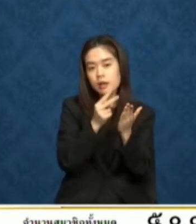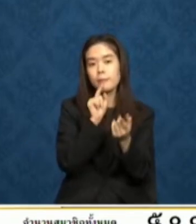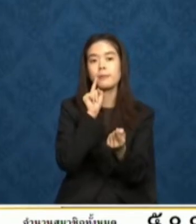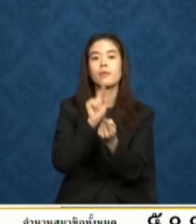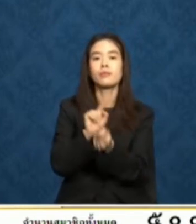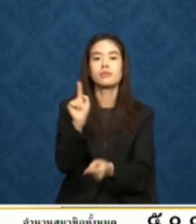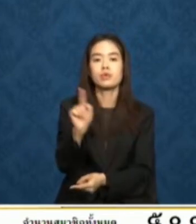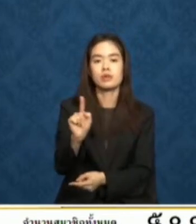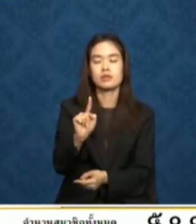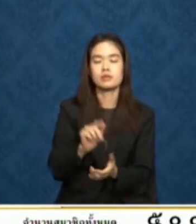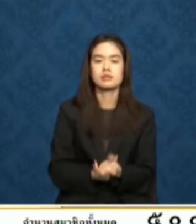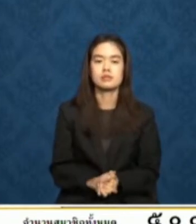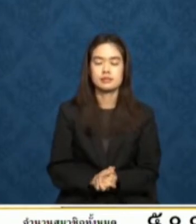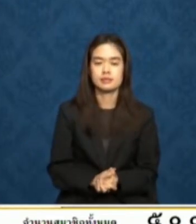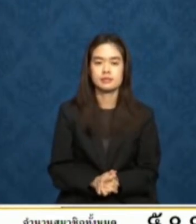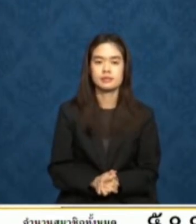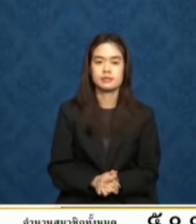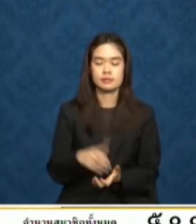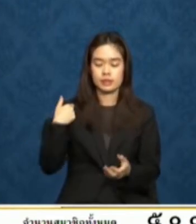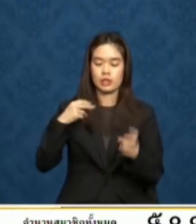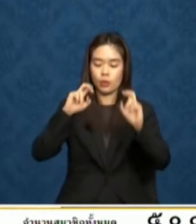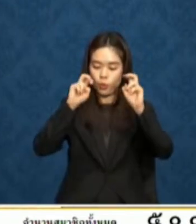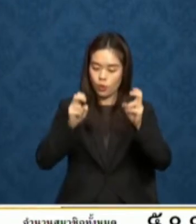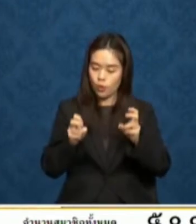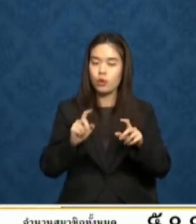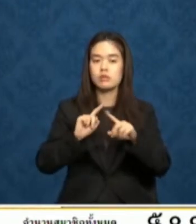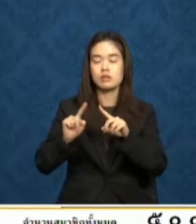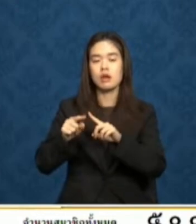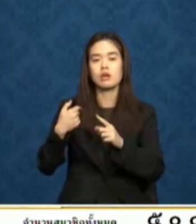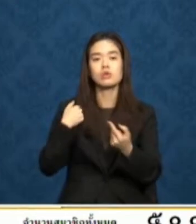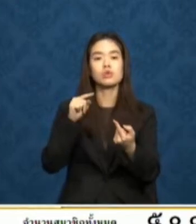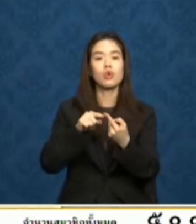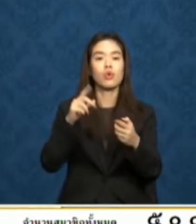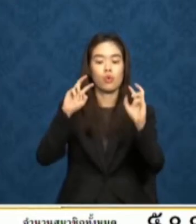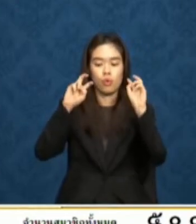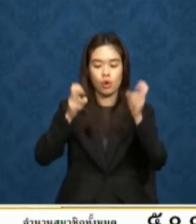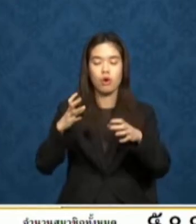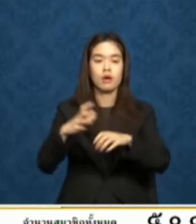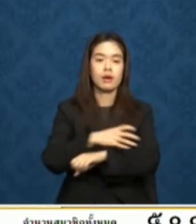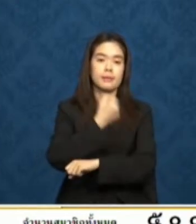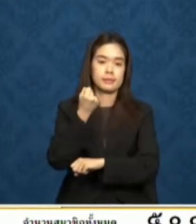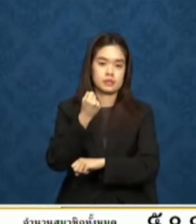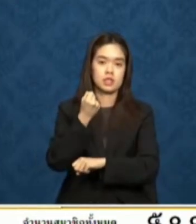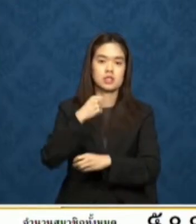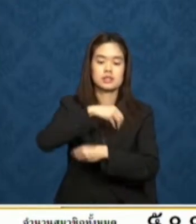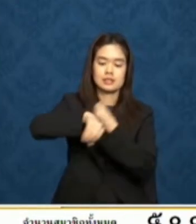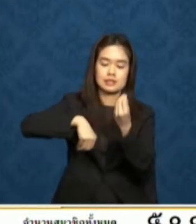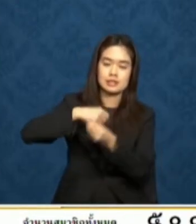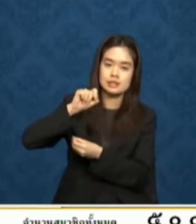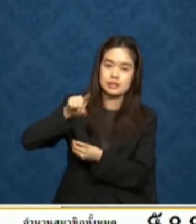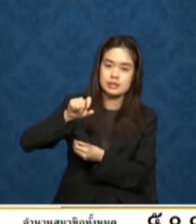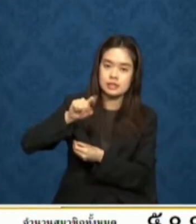bek uploaded categorizationในหากหายประเด็ ทั้งสิทรธด้านการเมือง,ด้านสังคมเชฑตกิจ